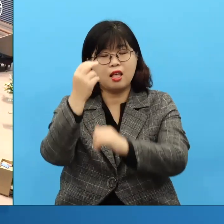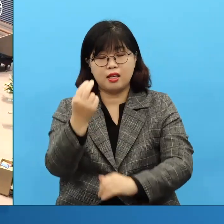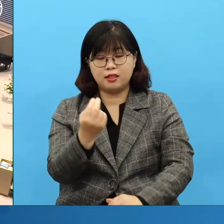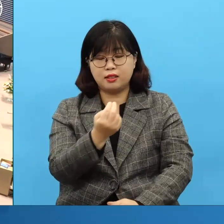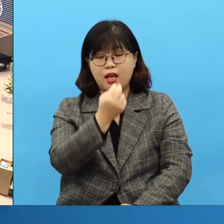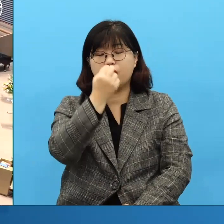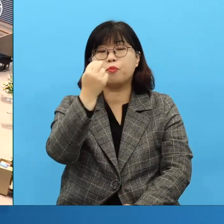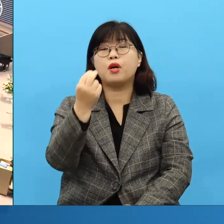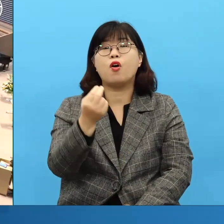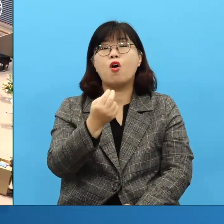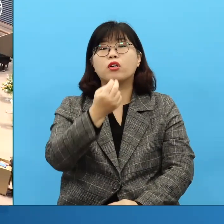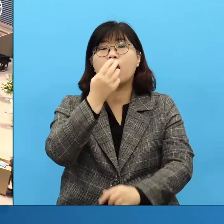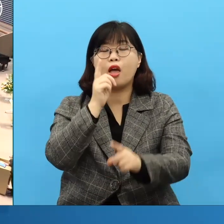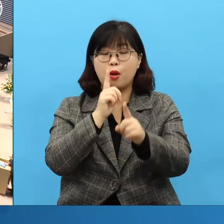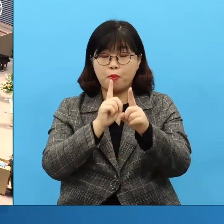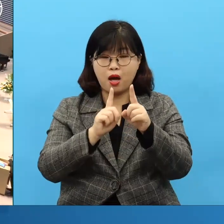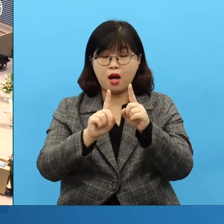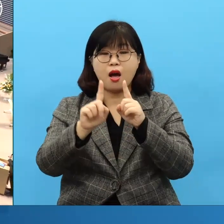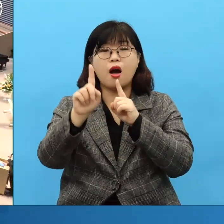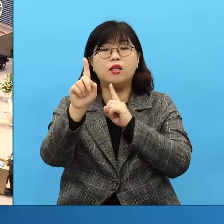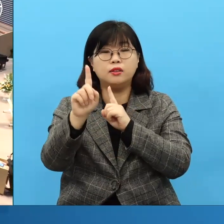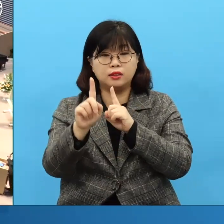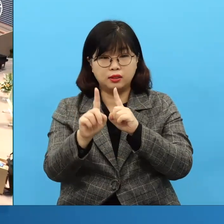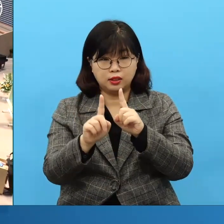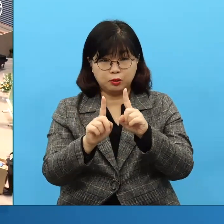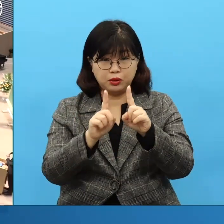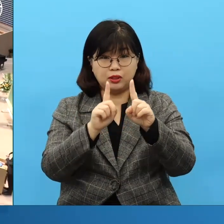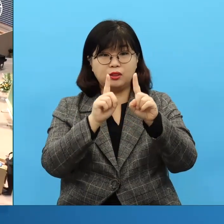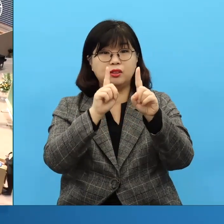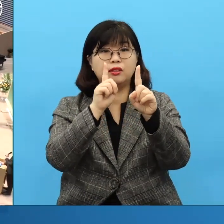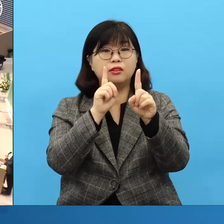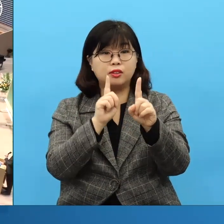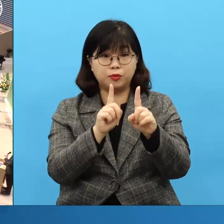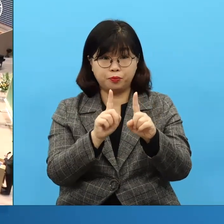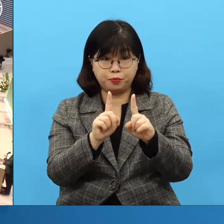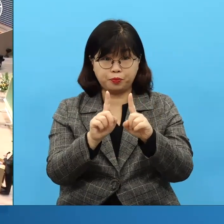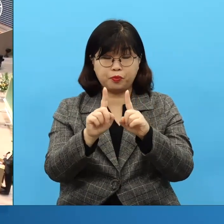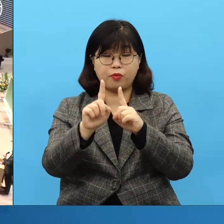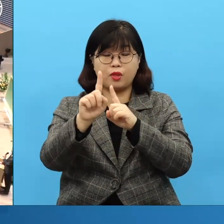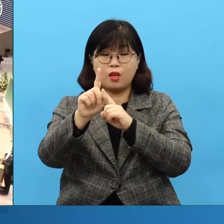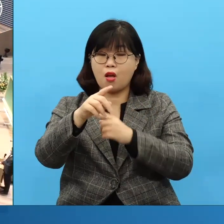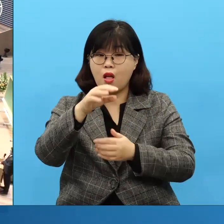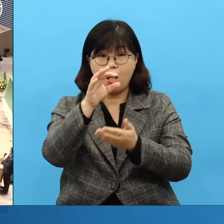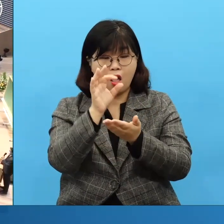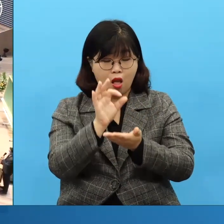살리는 생명의 말씀을